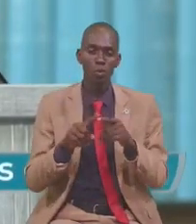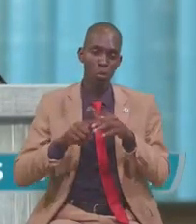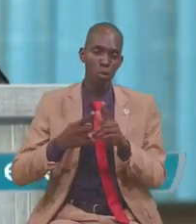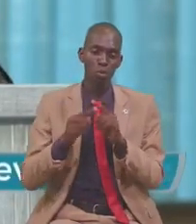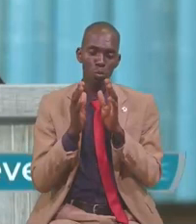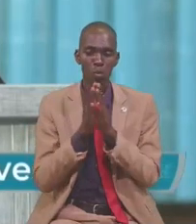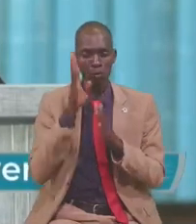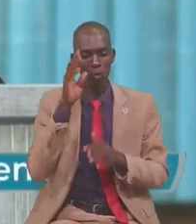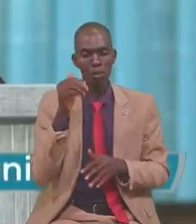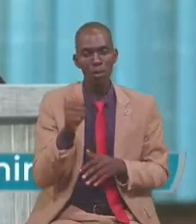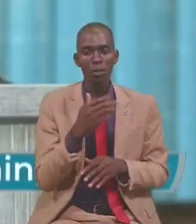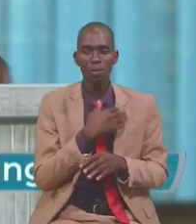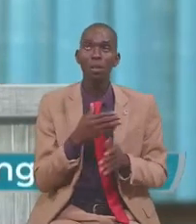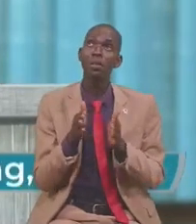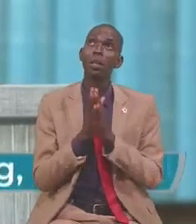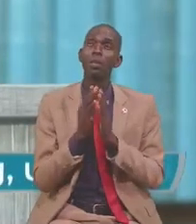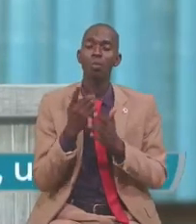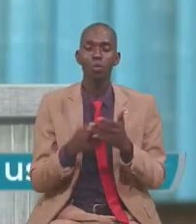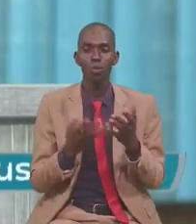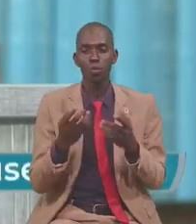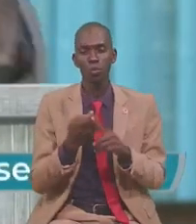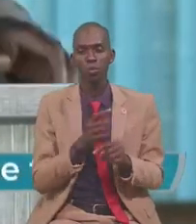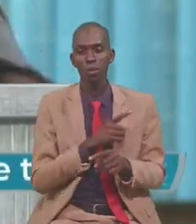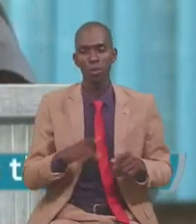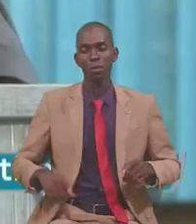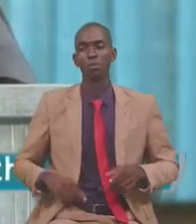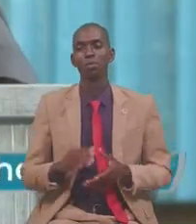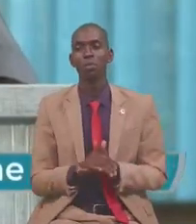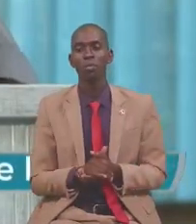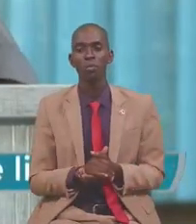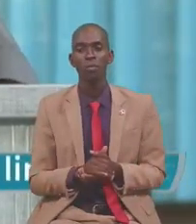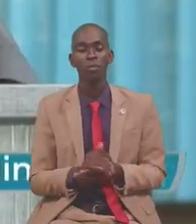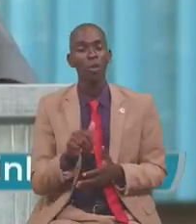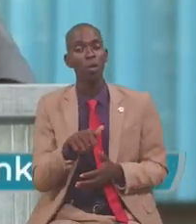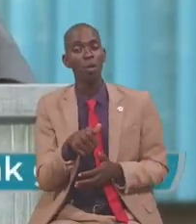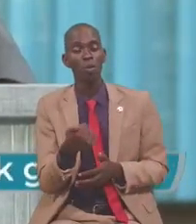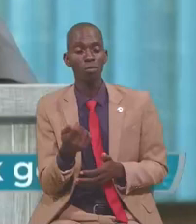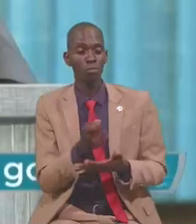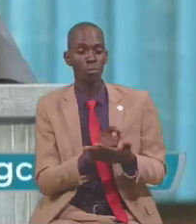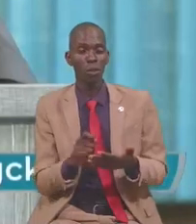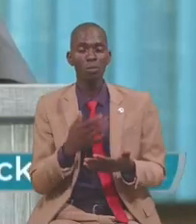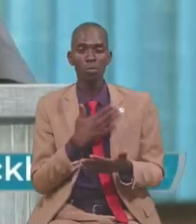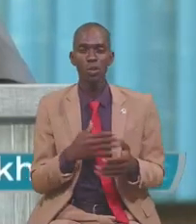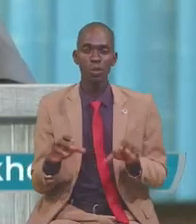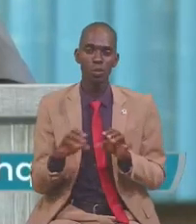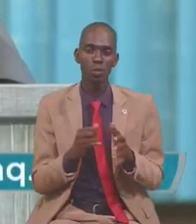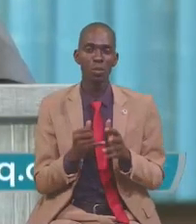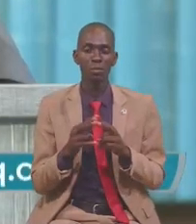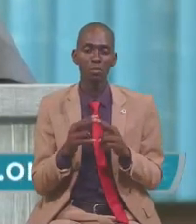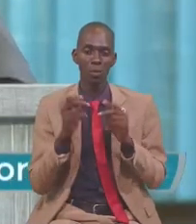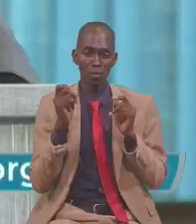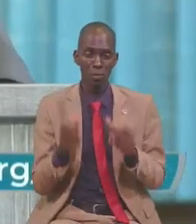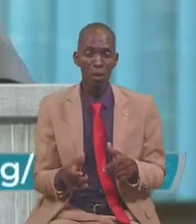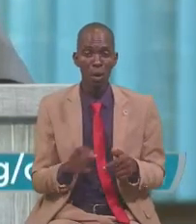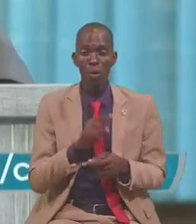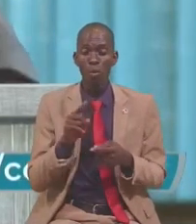tout renseignement sur les nouveaux convertis. Le reste